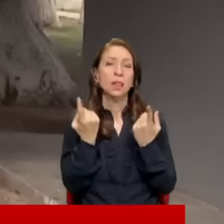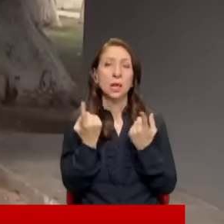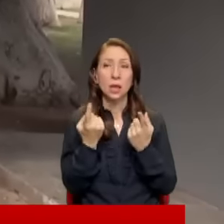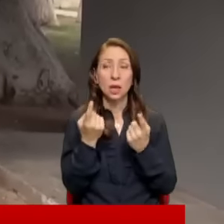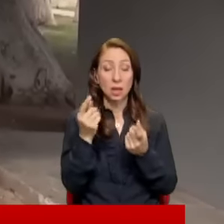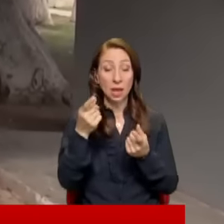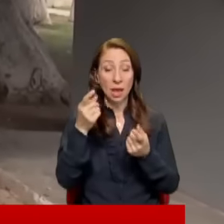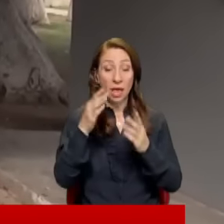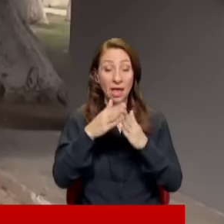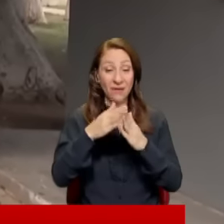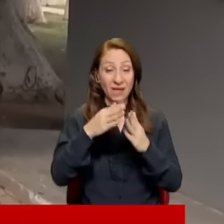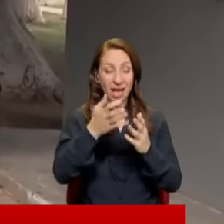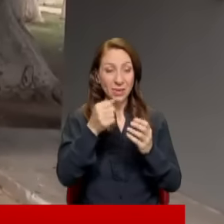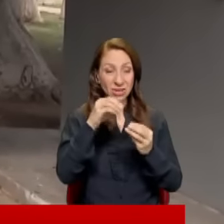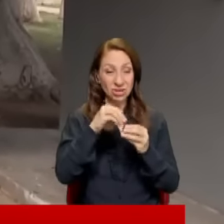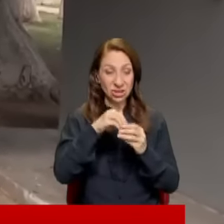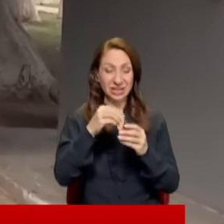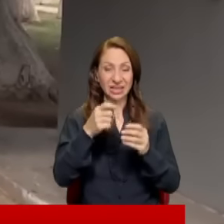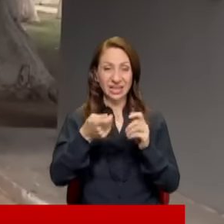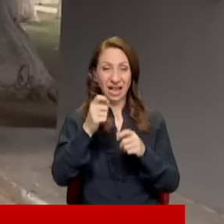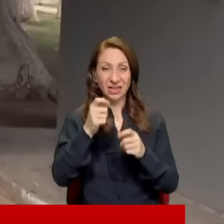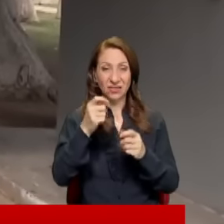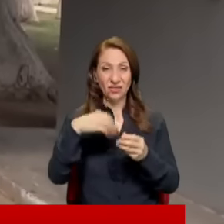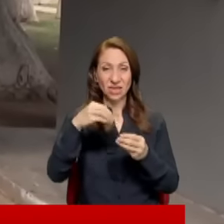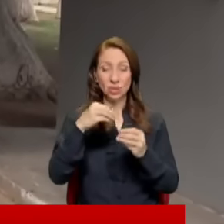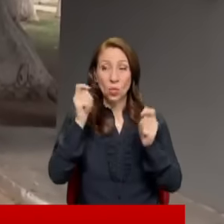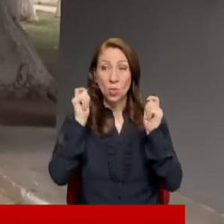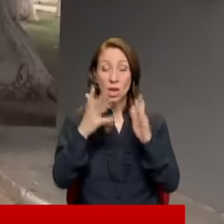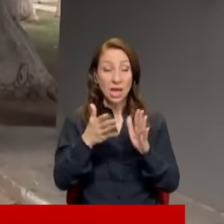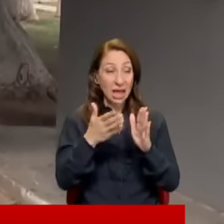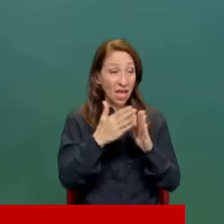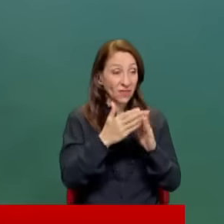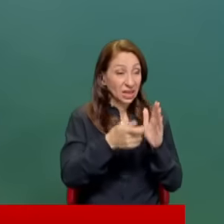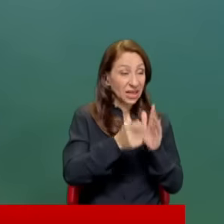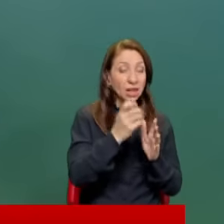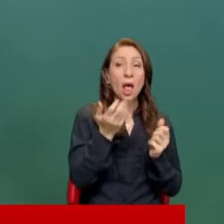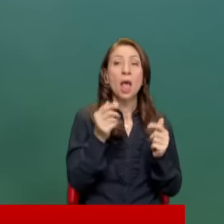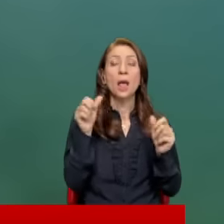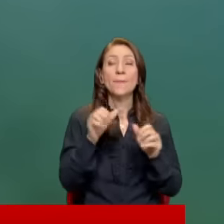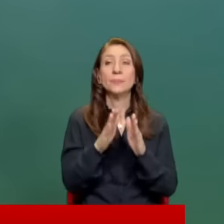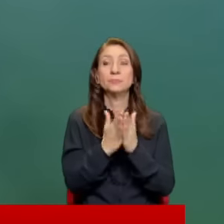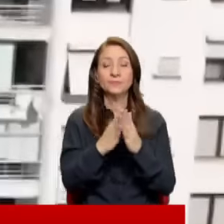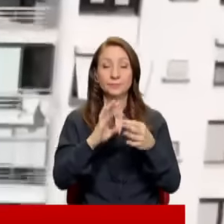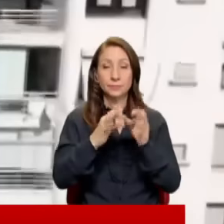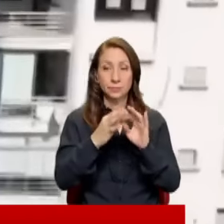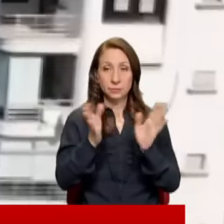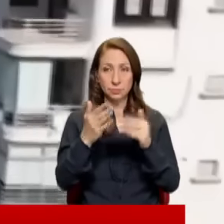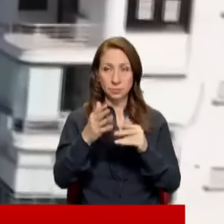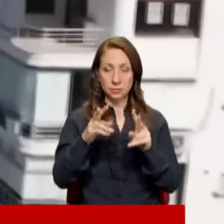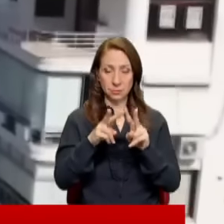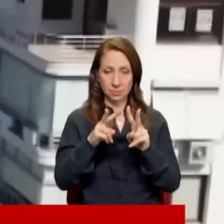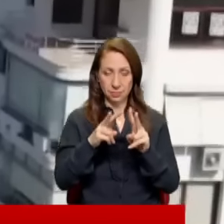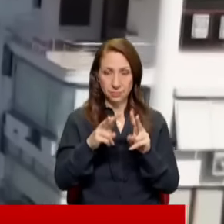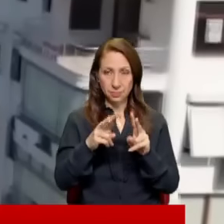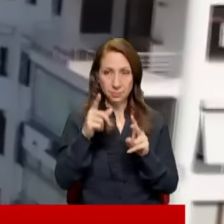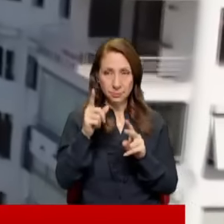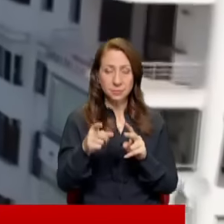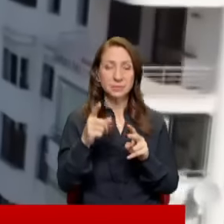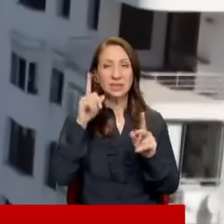yükselmesinden kaynaklı vatandaşlarımız konut kredisi Çekemiyorlar Mersin emlakçılar Odası Başkanı Mehmet Sinan